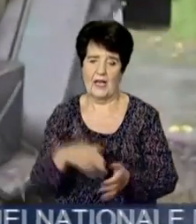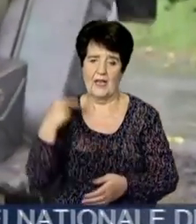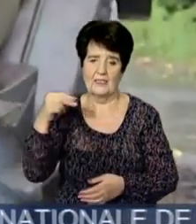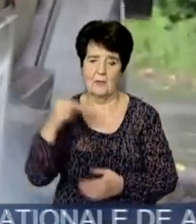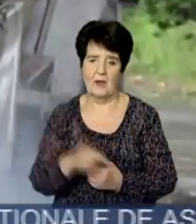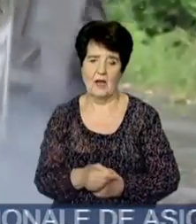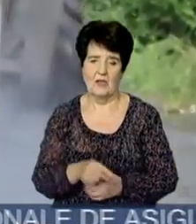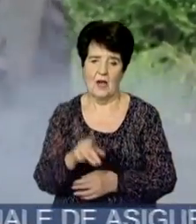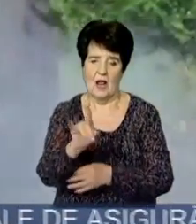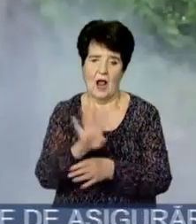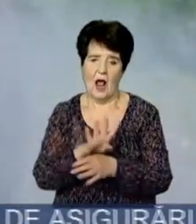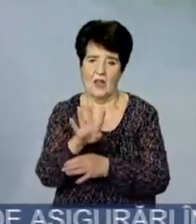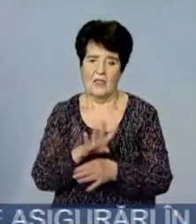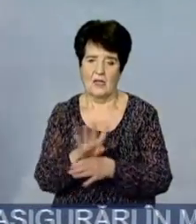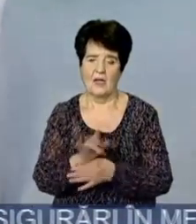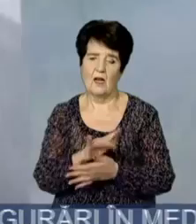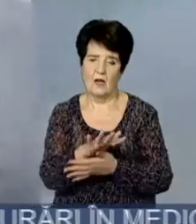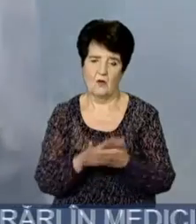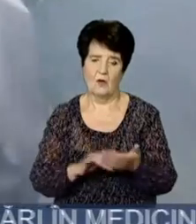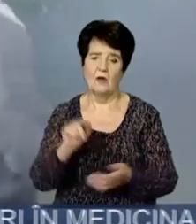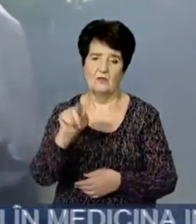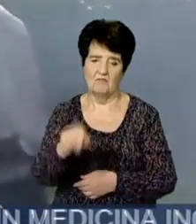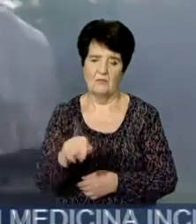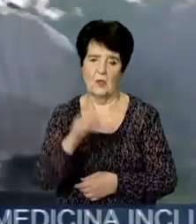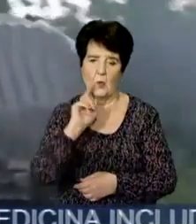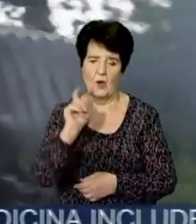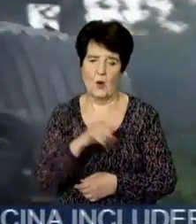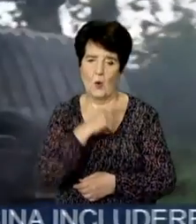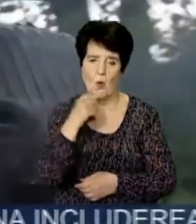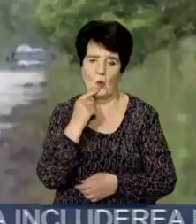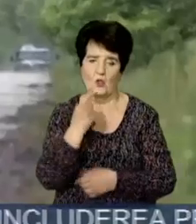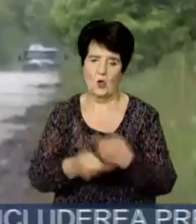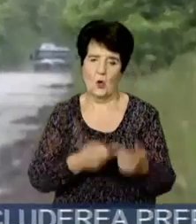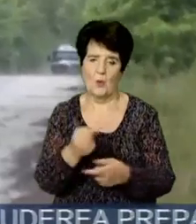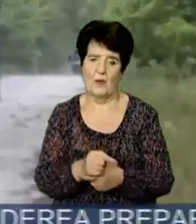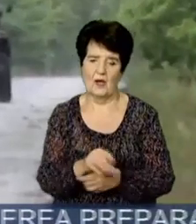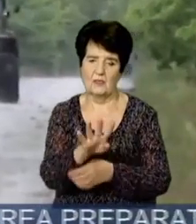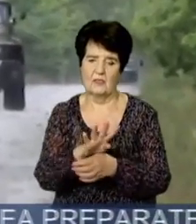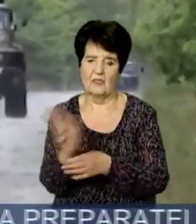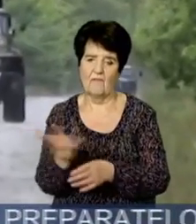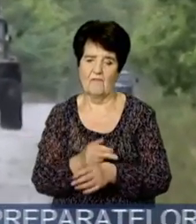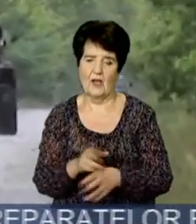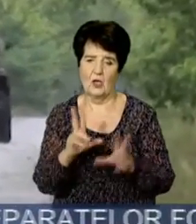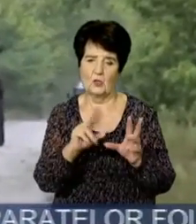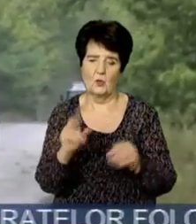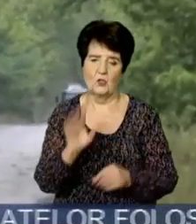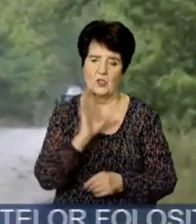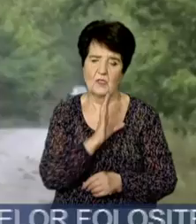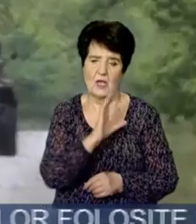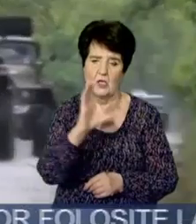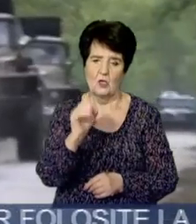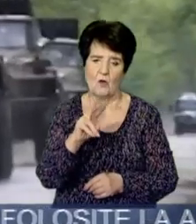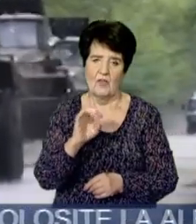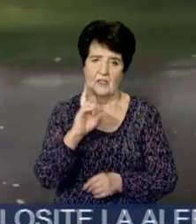Schimburile de tiruri de artilerie au continuat pe frontul din Ucraina. Rușii au efectuat operațiuni ofensive fără succes la nord-vest de Sloviansk,